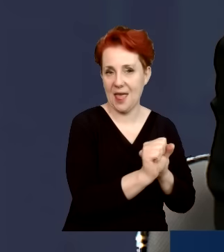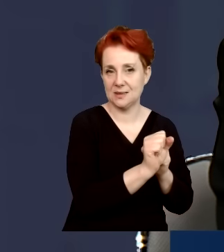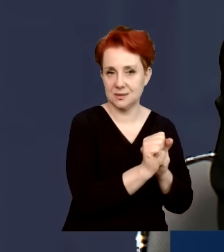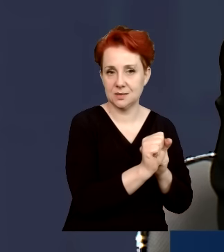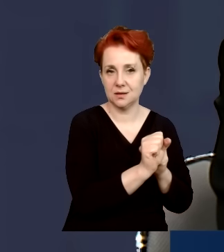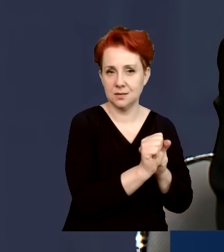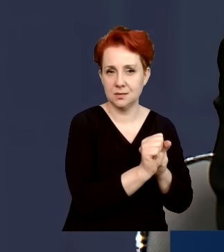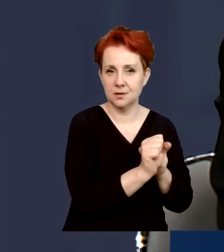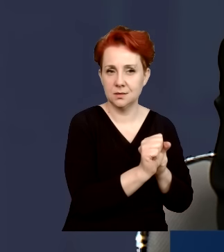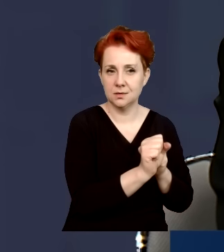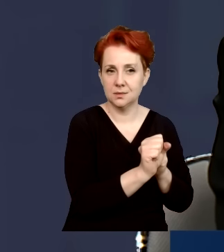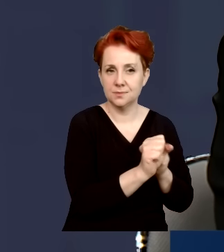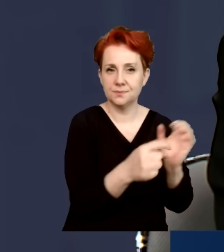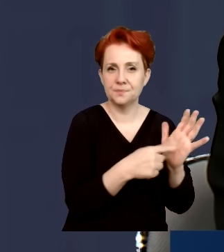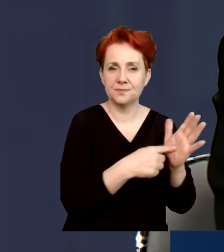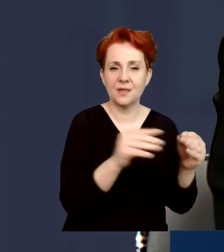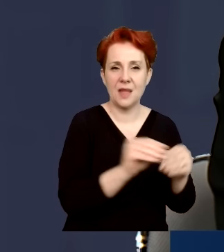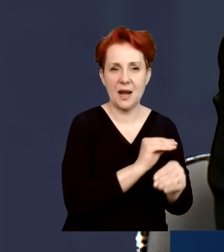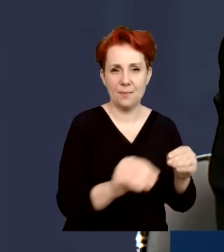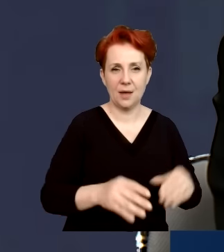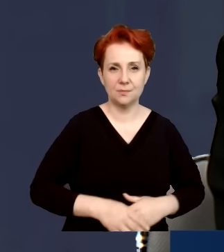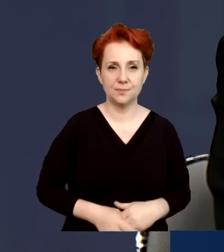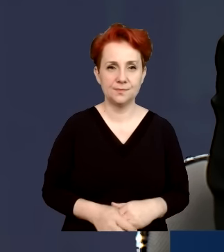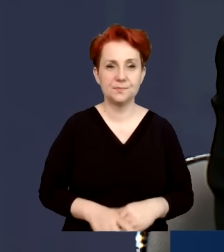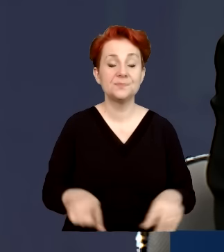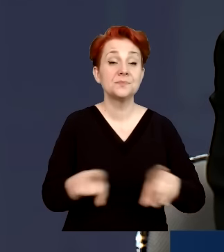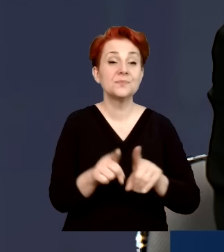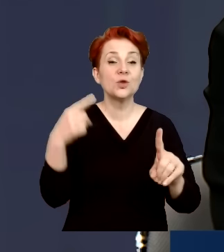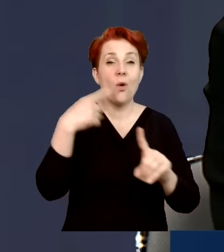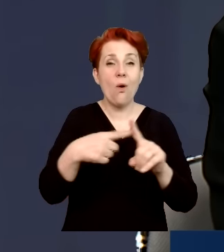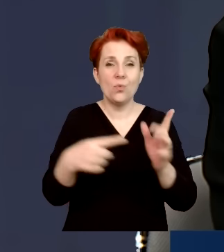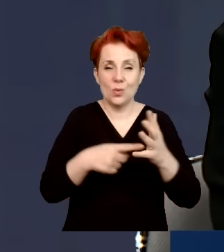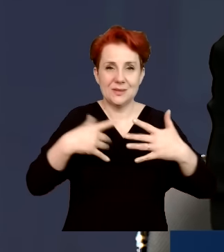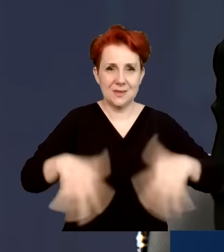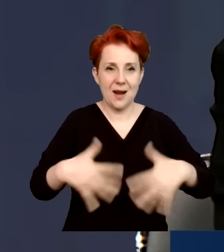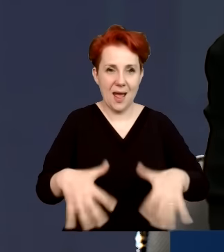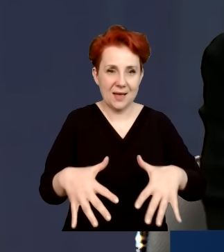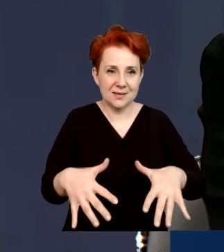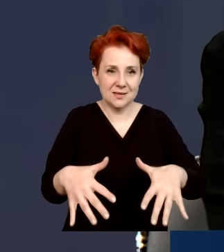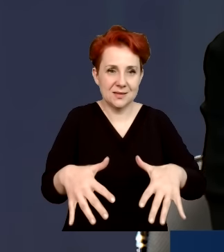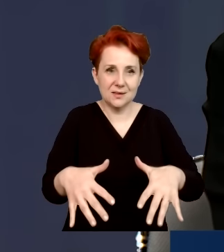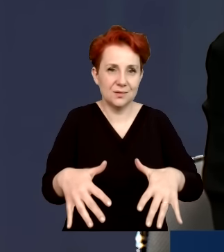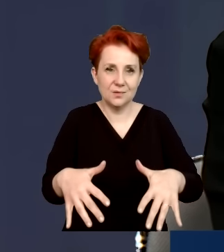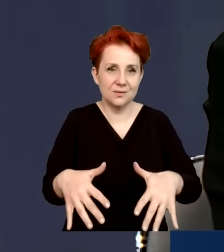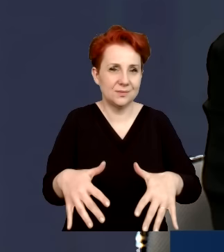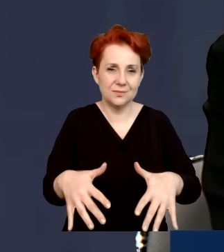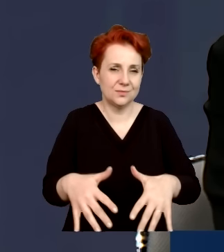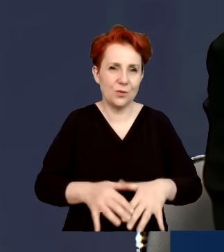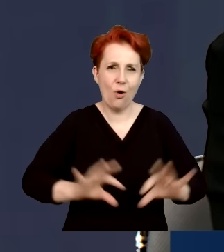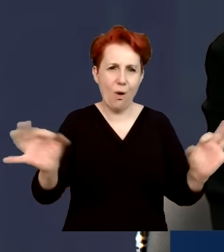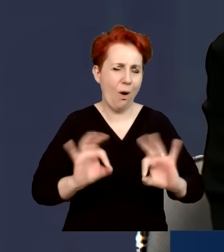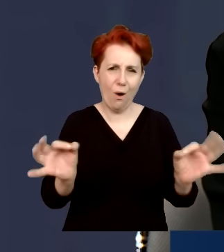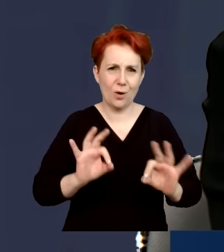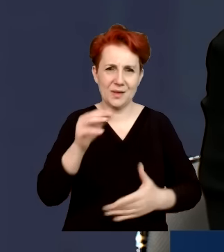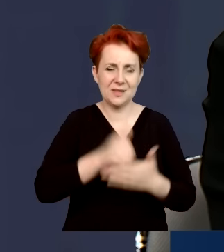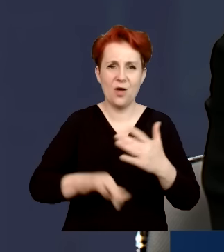ojcu przy tej terapii. Dodatkowy tego typu stres, no to jest po prostu, no... drogi, sowieckie barbarzyństwo. No to są